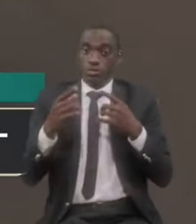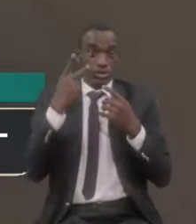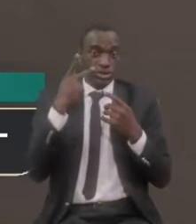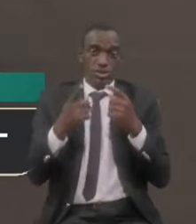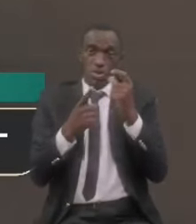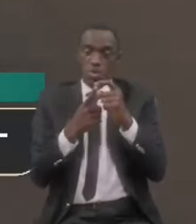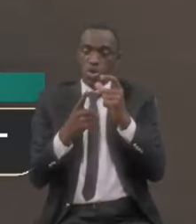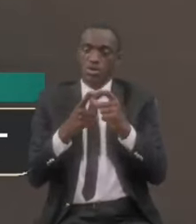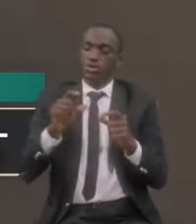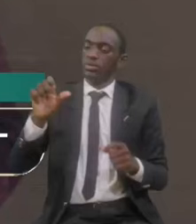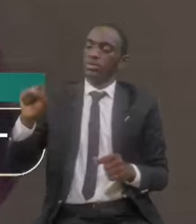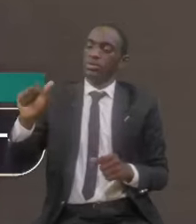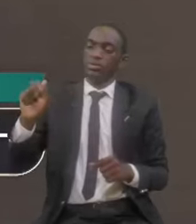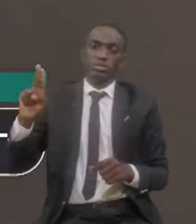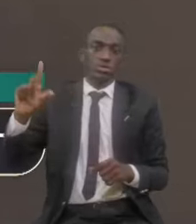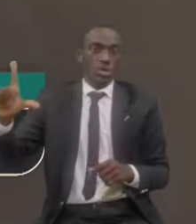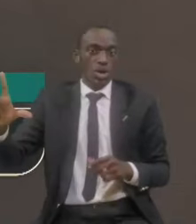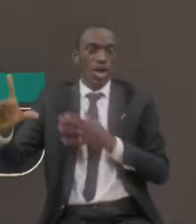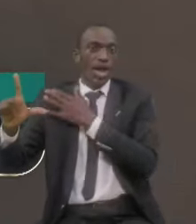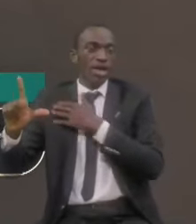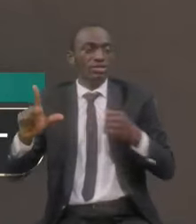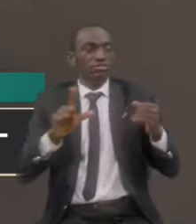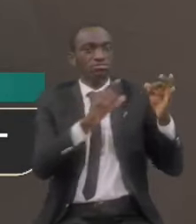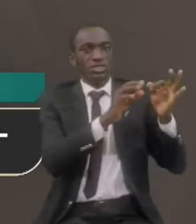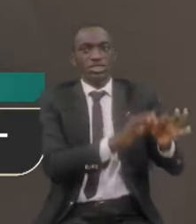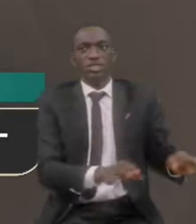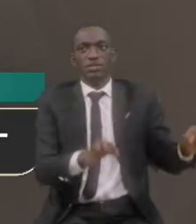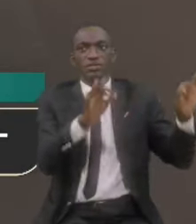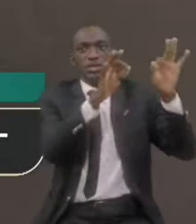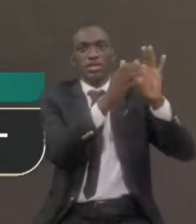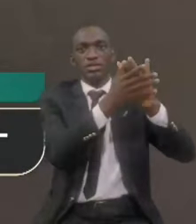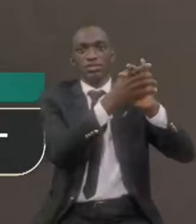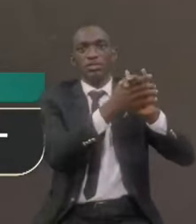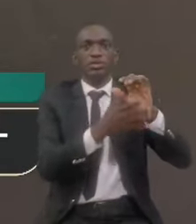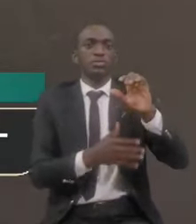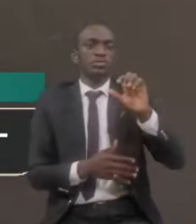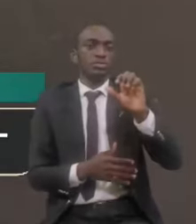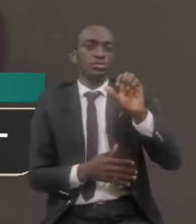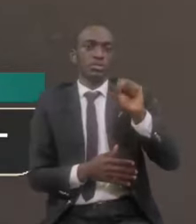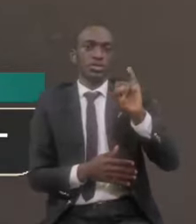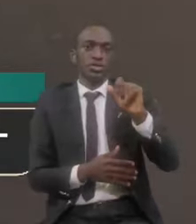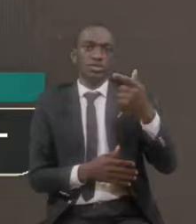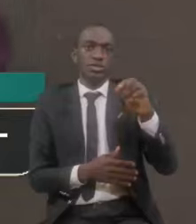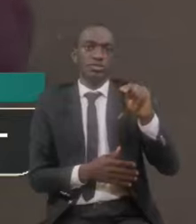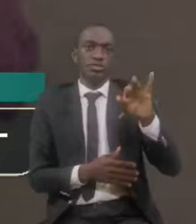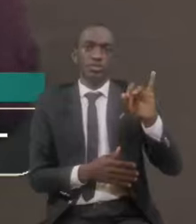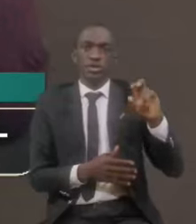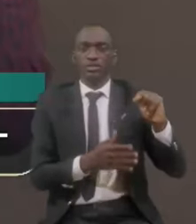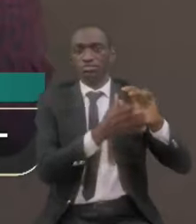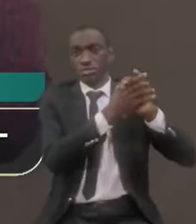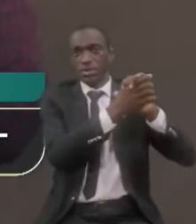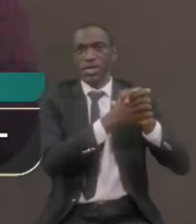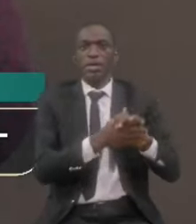des gens qui réussissent. Mais qui ne deviennent pas importants. Mais lorsque